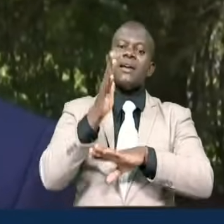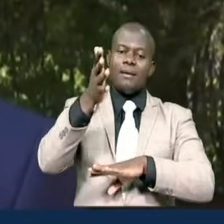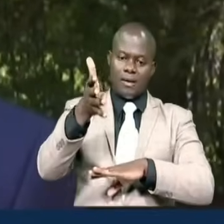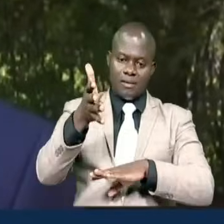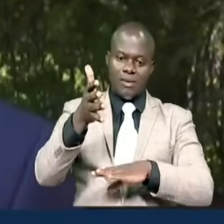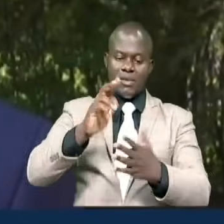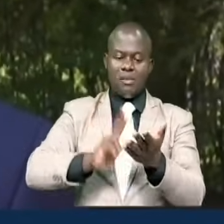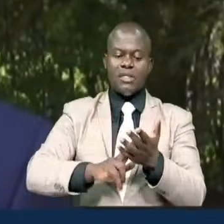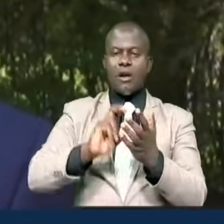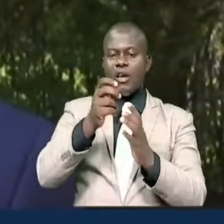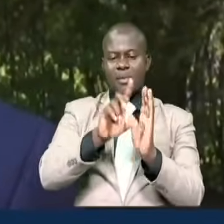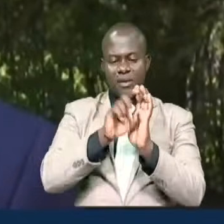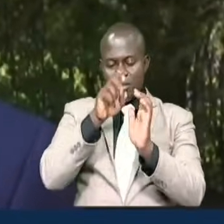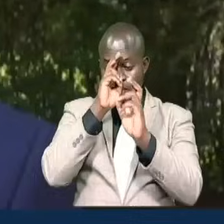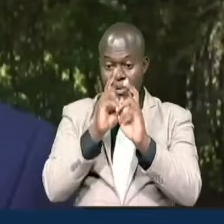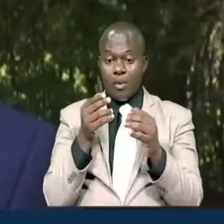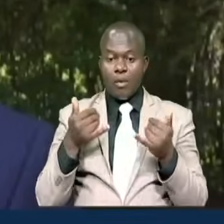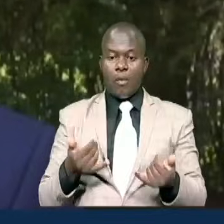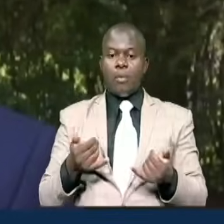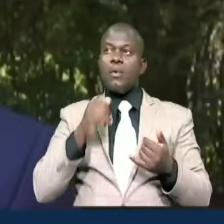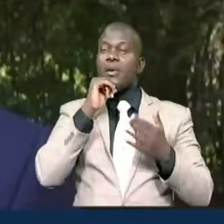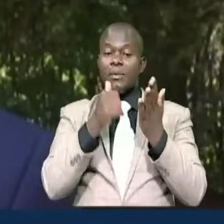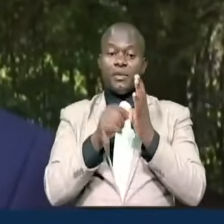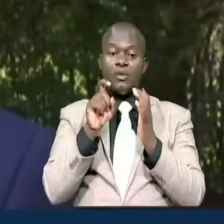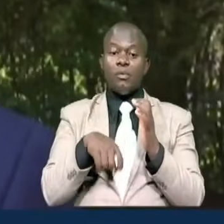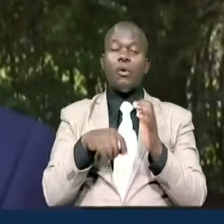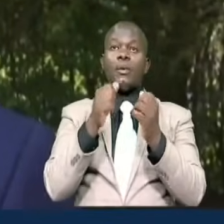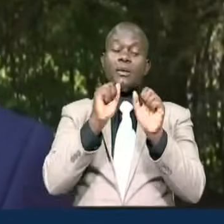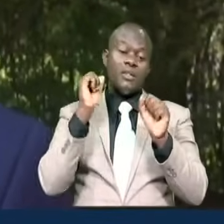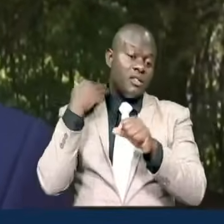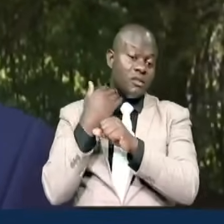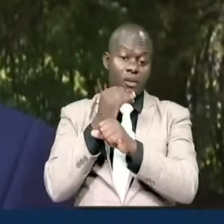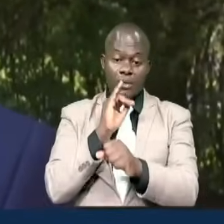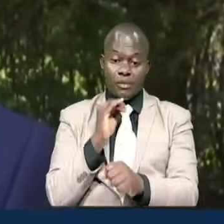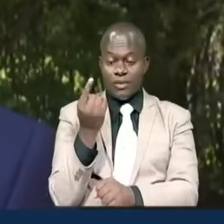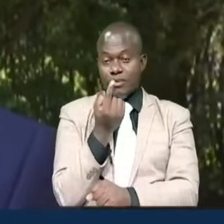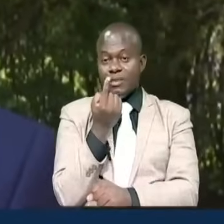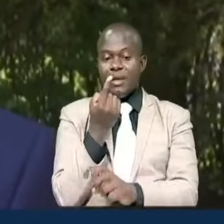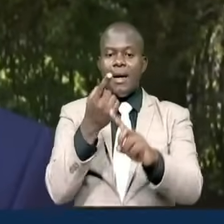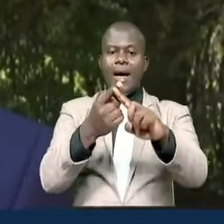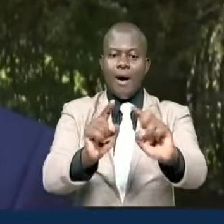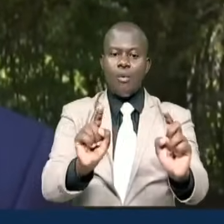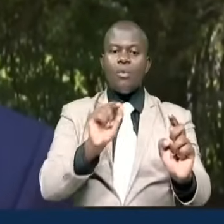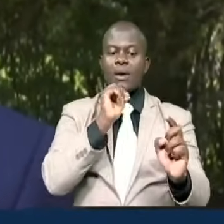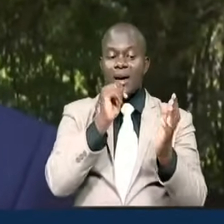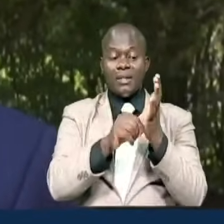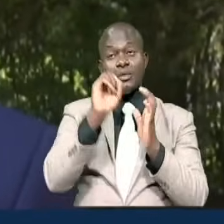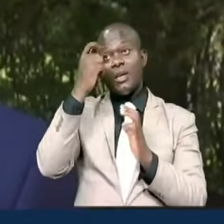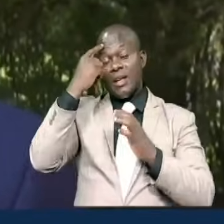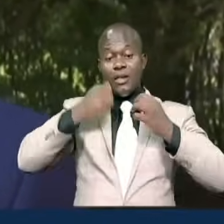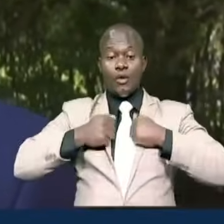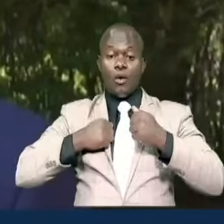amategeko akwiriye kubahirizwa. Ubu ngubu ntabwo ikibazo kikwiriye kuba icy'abacitse ku icumu gusa, ntabwo ikibazo gikwiriye kuba icya Leta y'u Rwanda